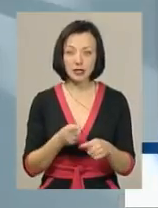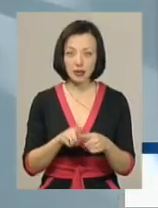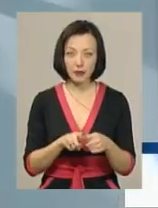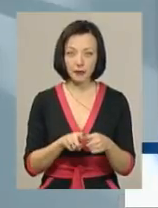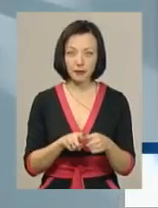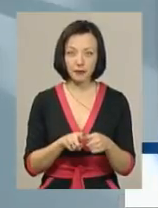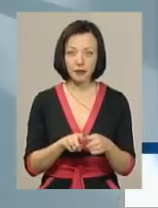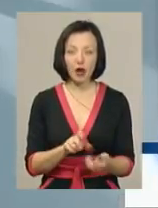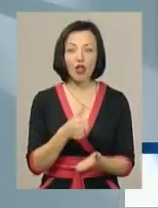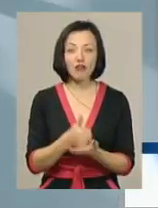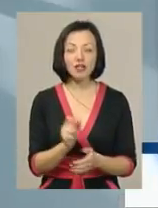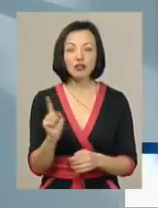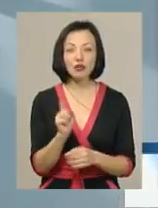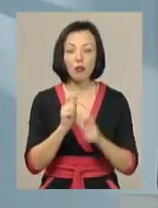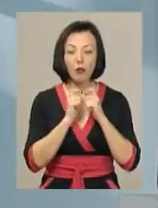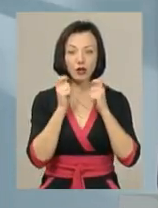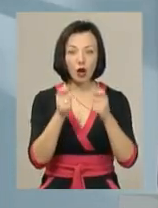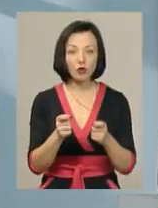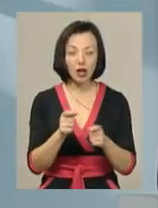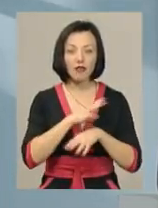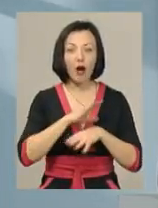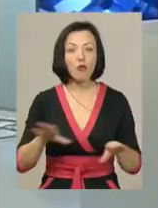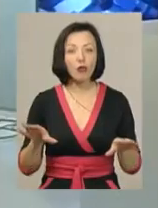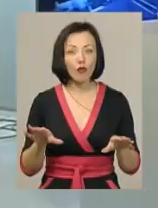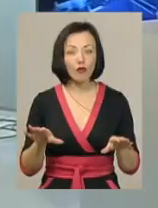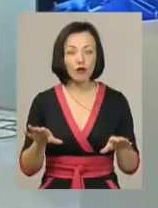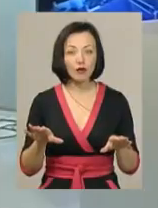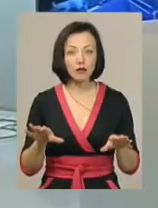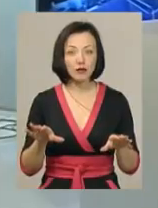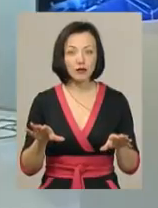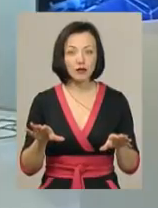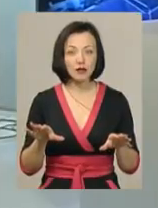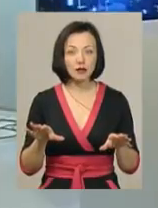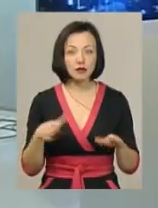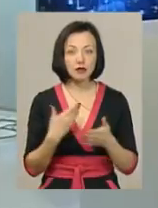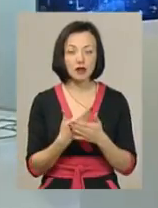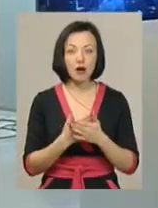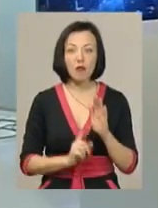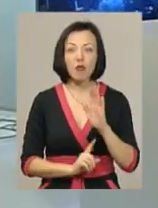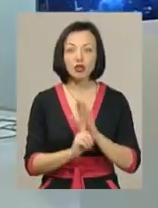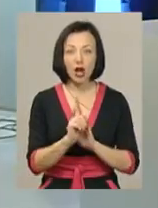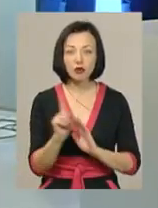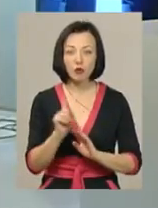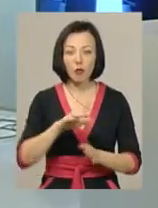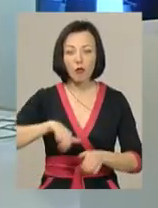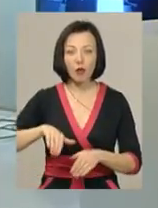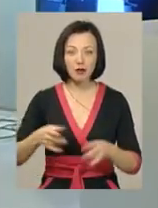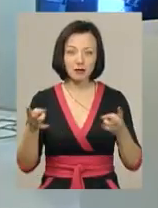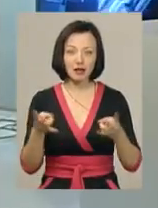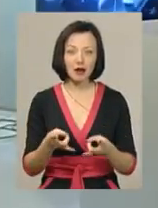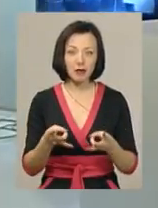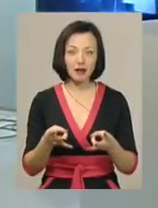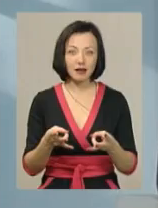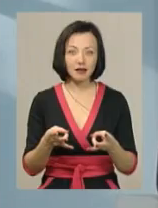це головне щоби подарунок не був скажімо початком того що його потім треба